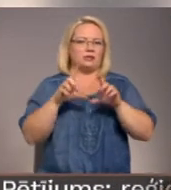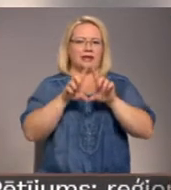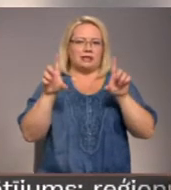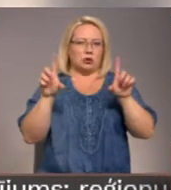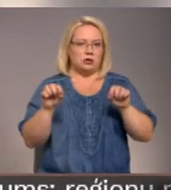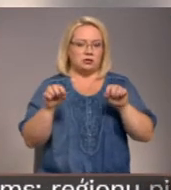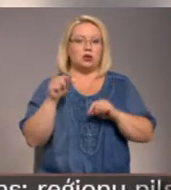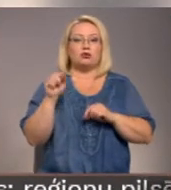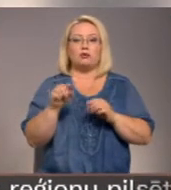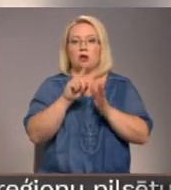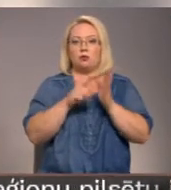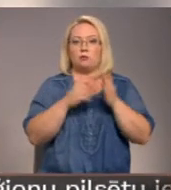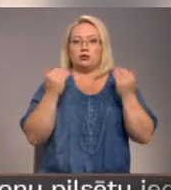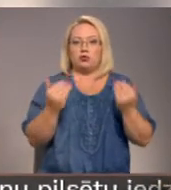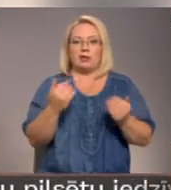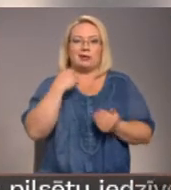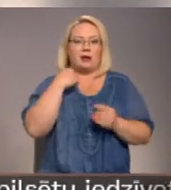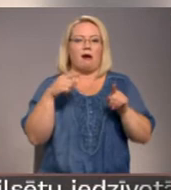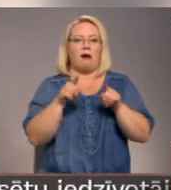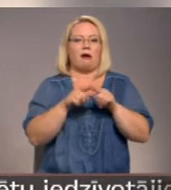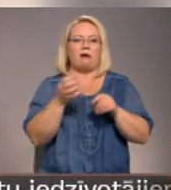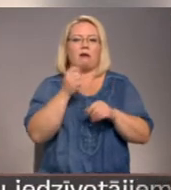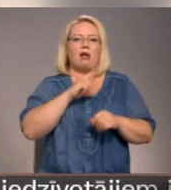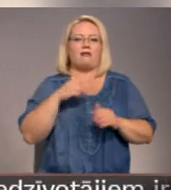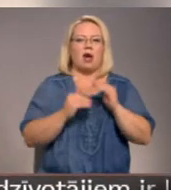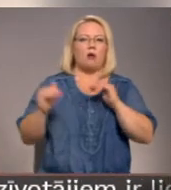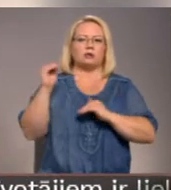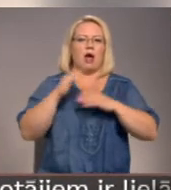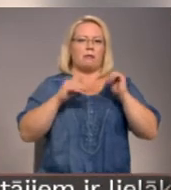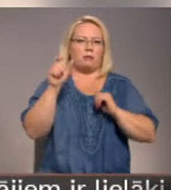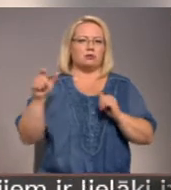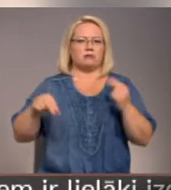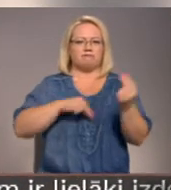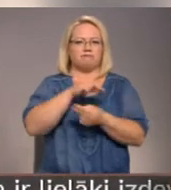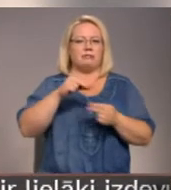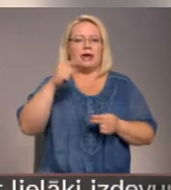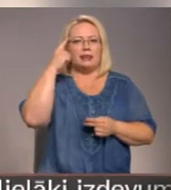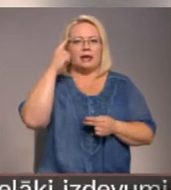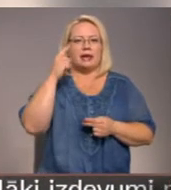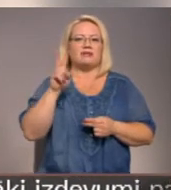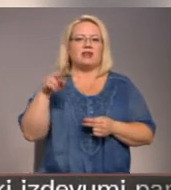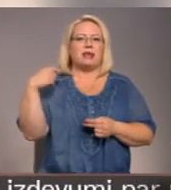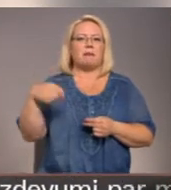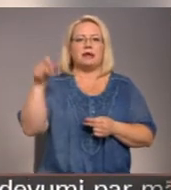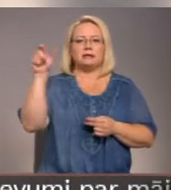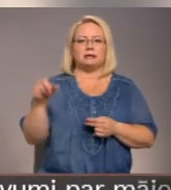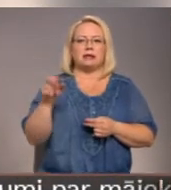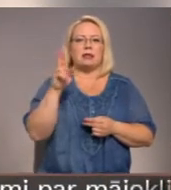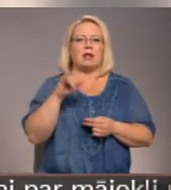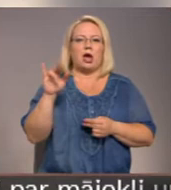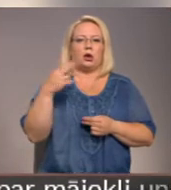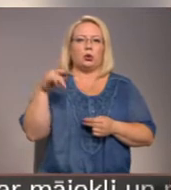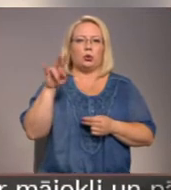starptautiskajās institūcijās. Šos jautājumus šodien Rīgā ar Latvijas augstākajām amatpersonām apsprieda Indijas viceprezidents